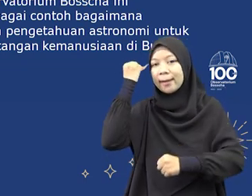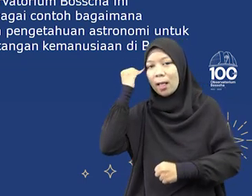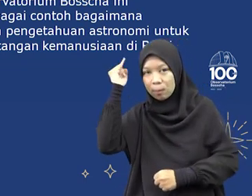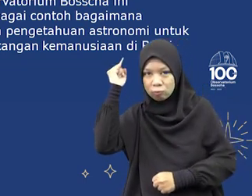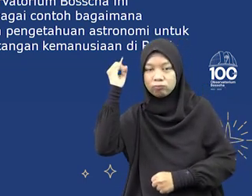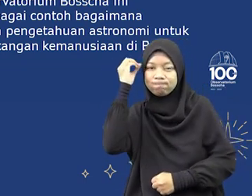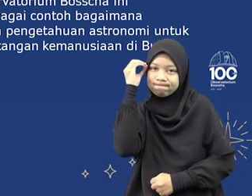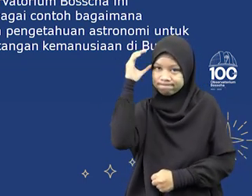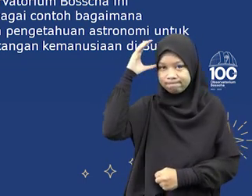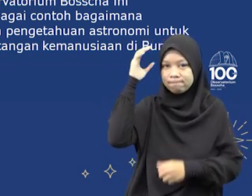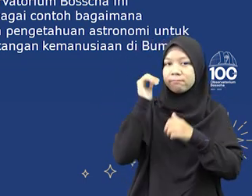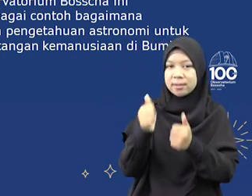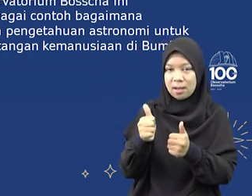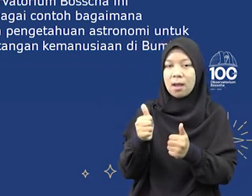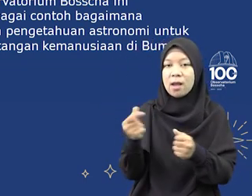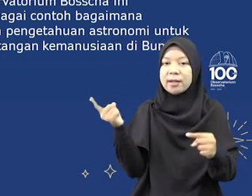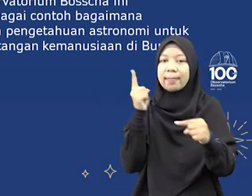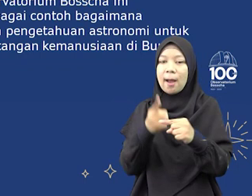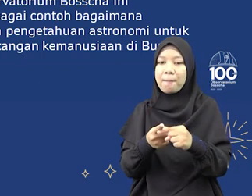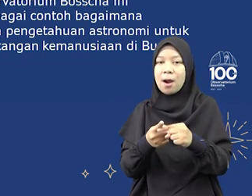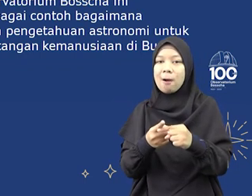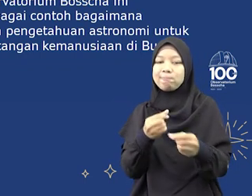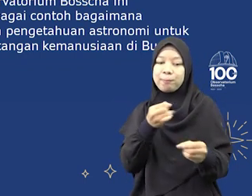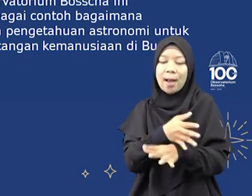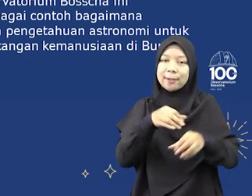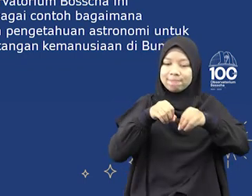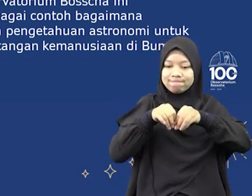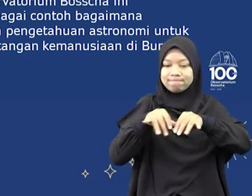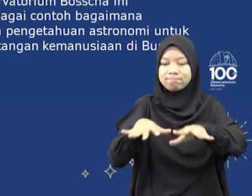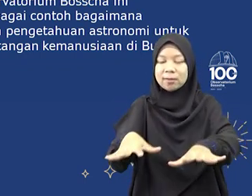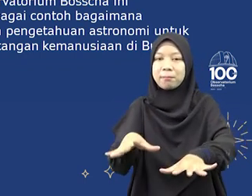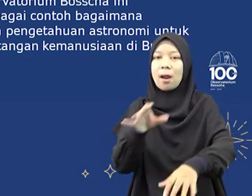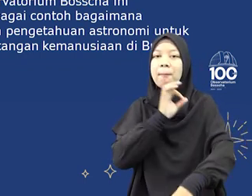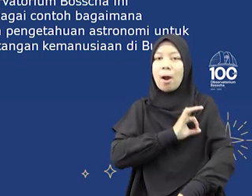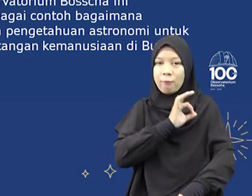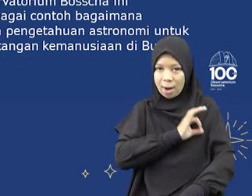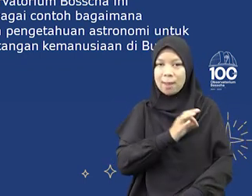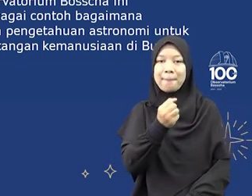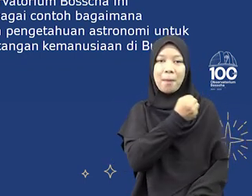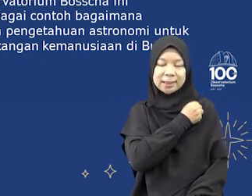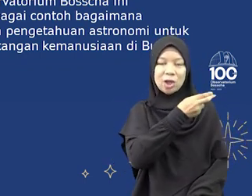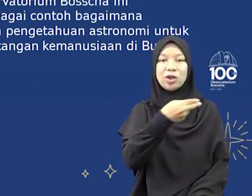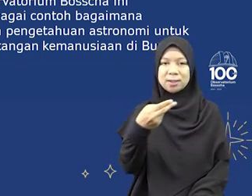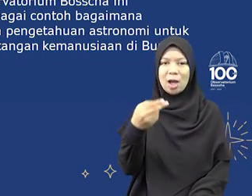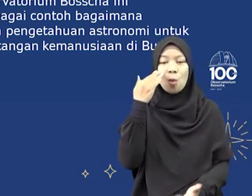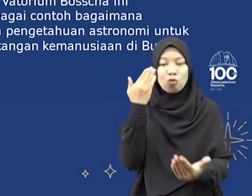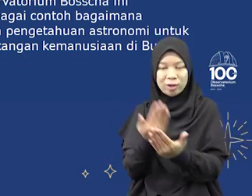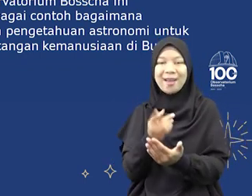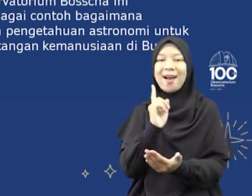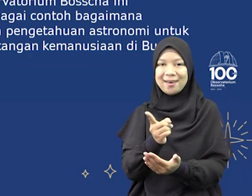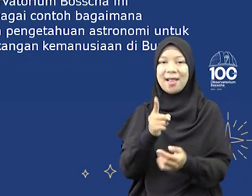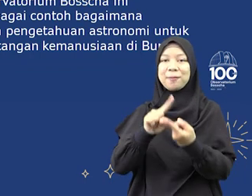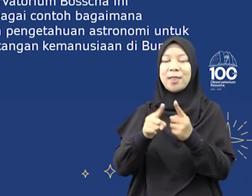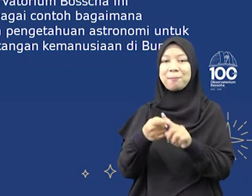exchange-nya sehingga menjadi kebermanfaatan menjawab solusi bangsa ini sudah dibuktikan oleh kawan-kawan di